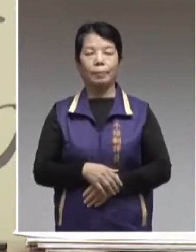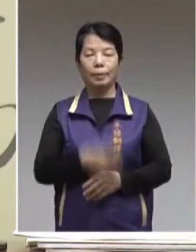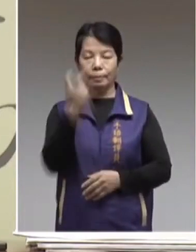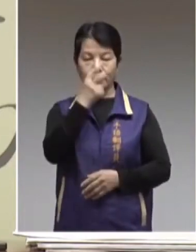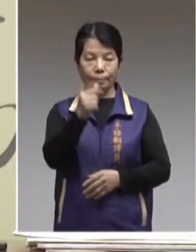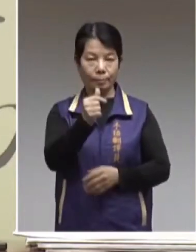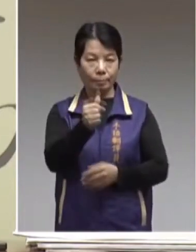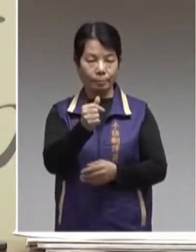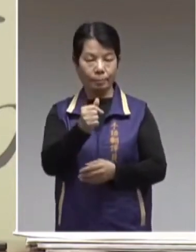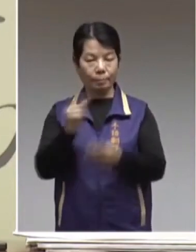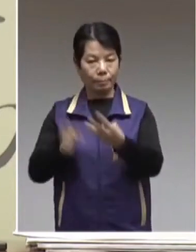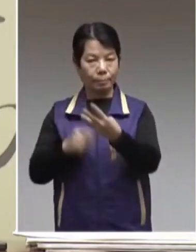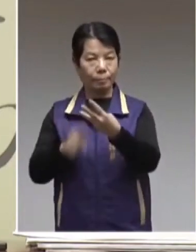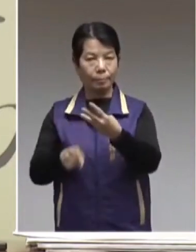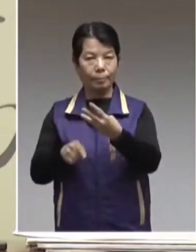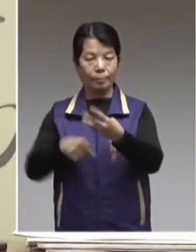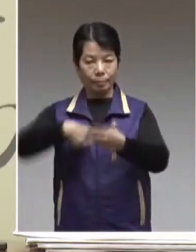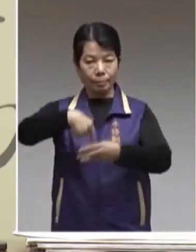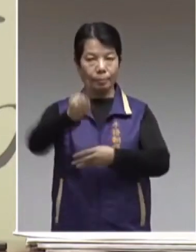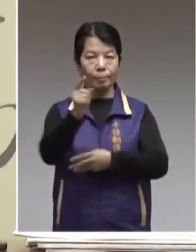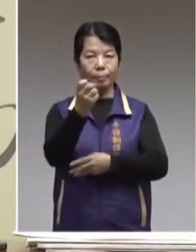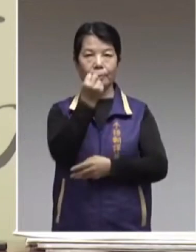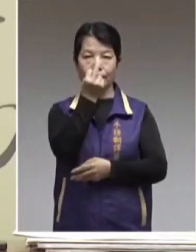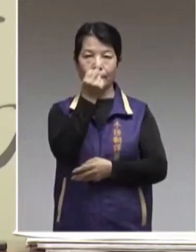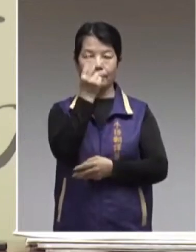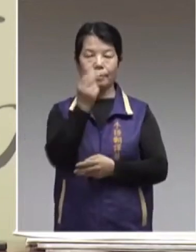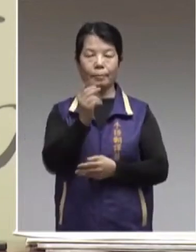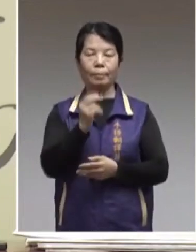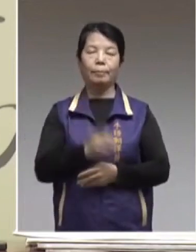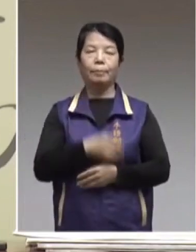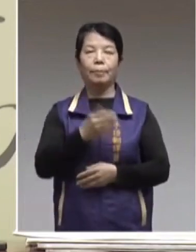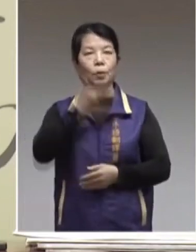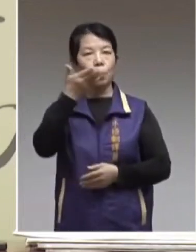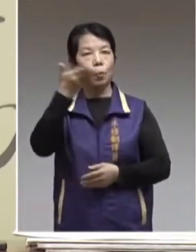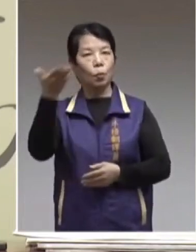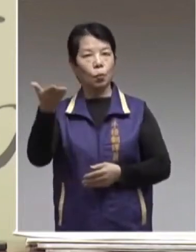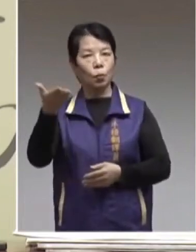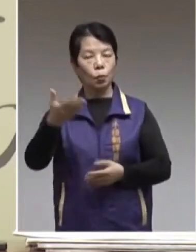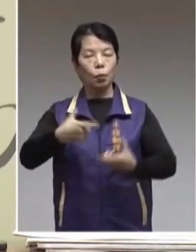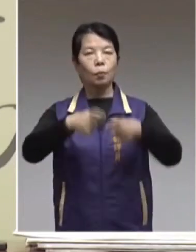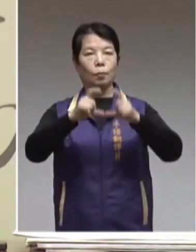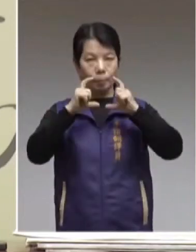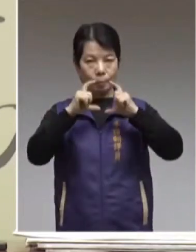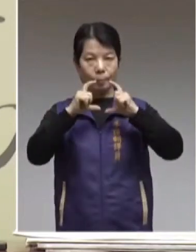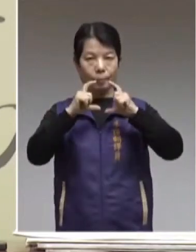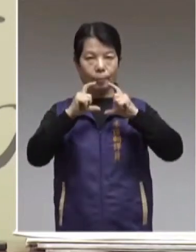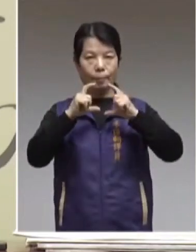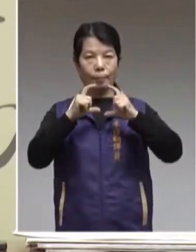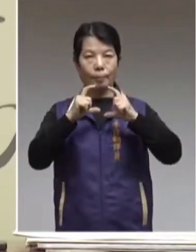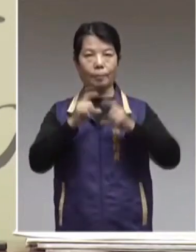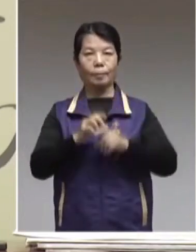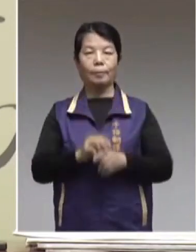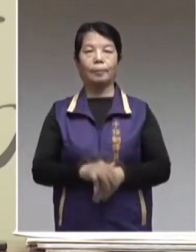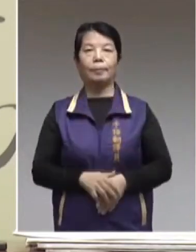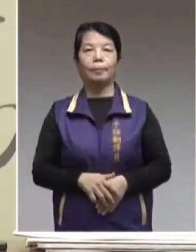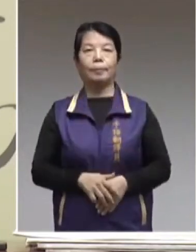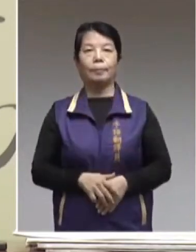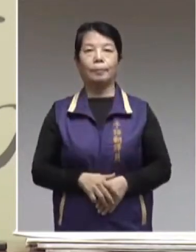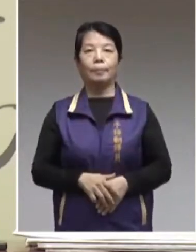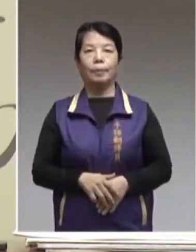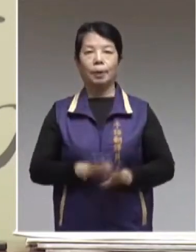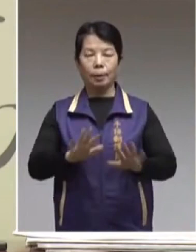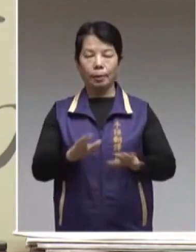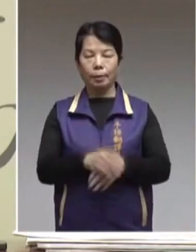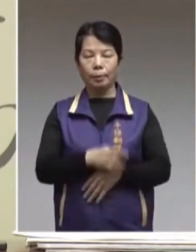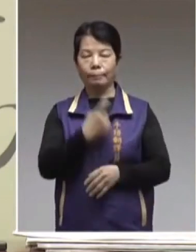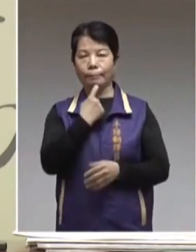者到宜兰旅游，那回来这个在这我现在目前为止我们的推